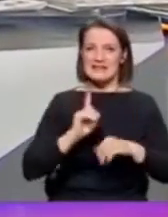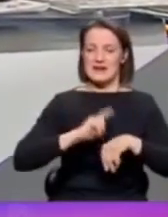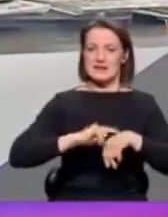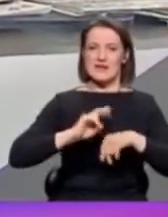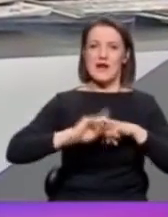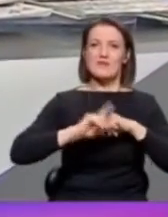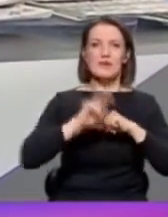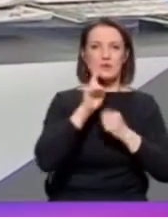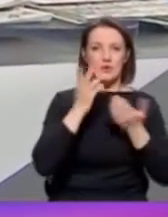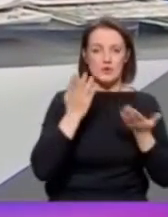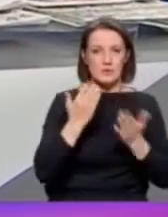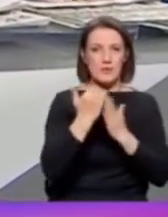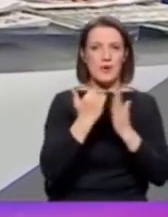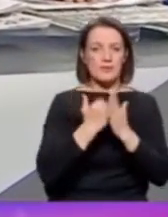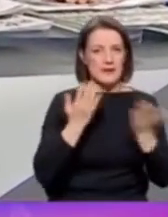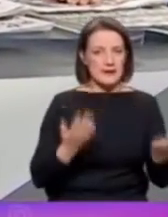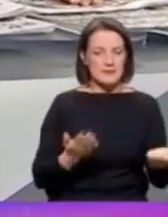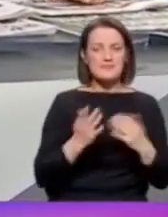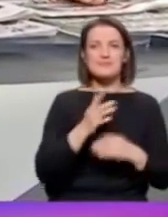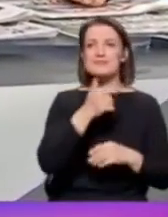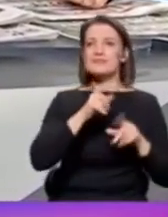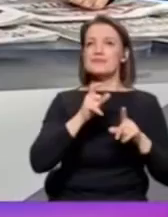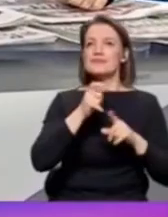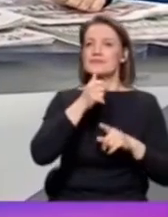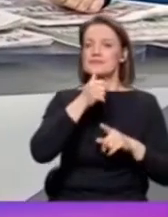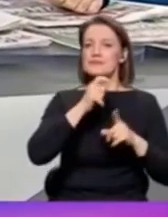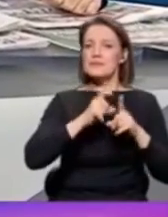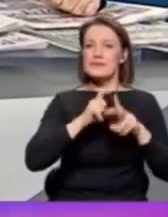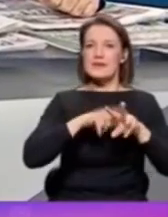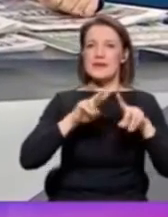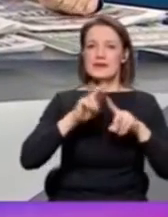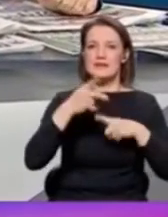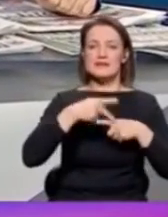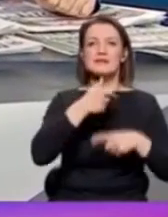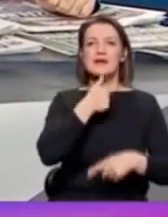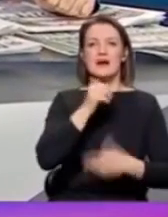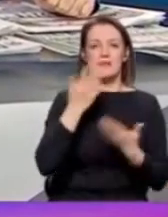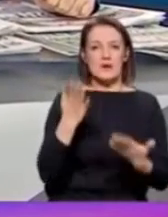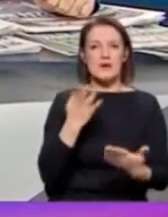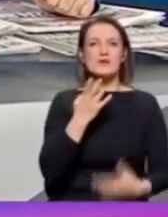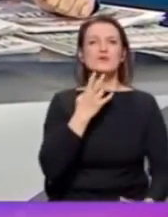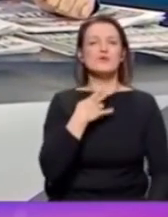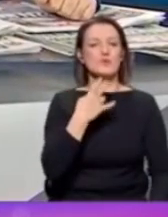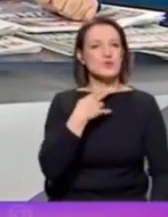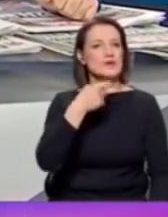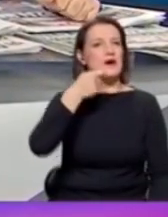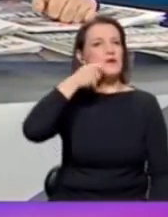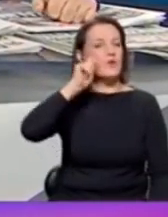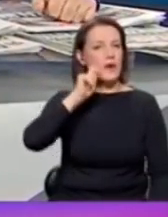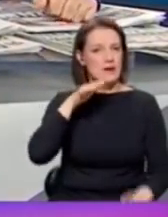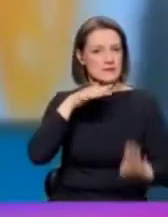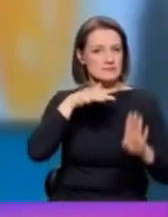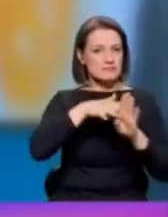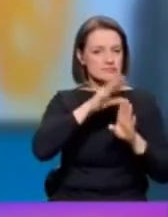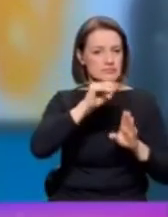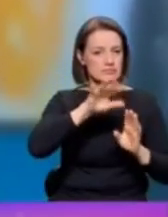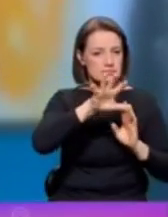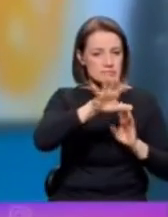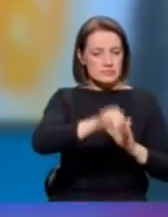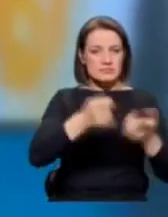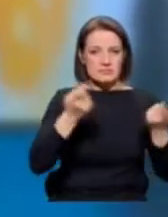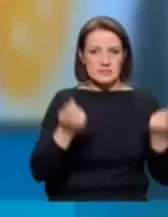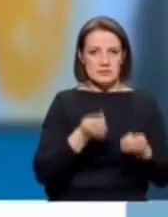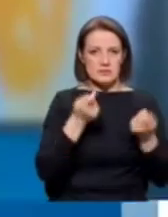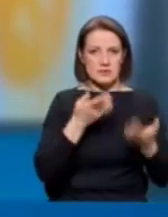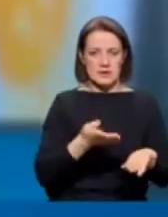Deniz abi Şimdi şöyle bir gündemle ilerleyelim mi önce Rusya'nın Ukrayna'ya işgali orada ne